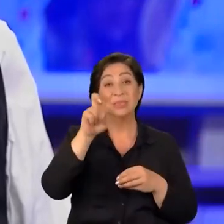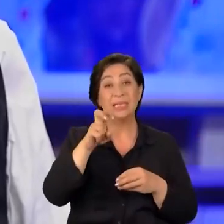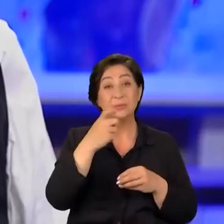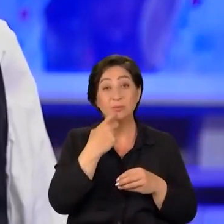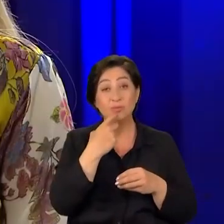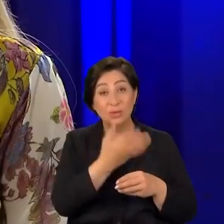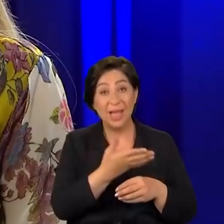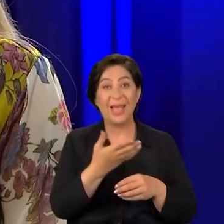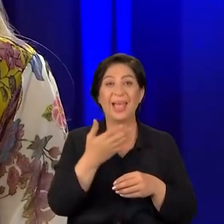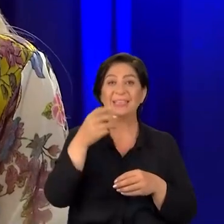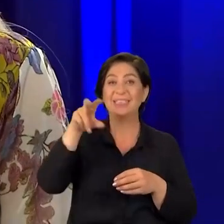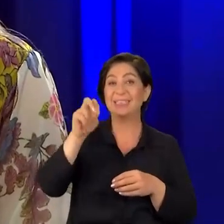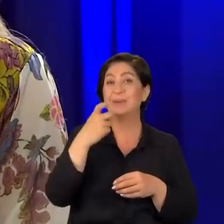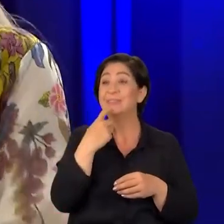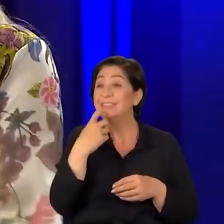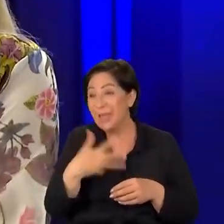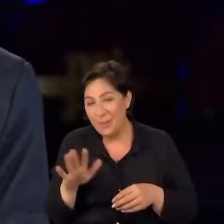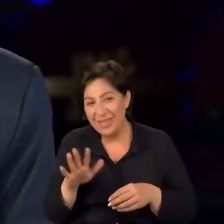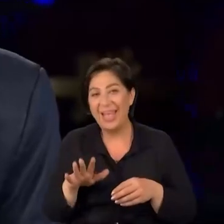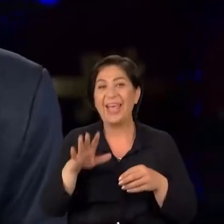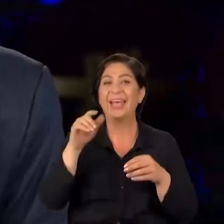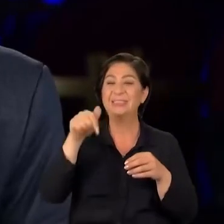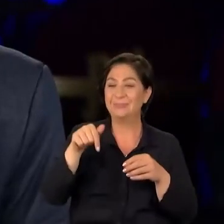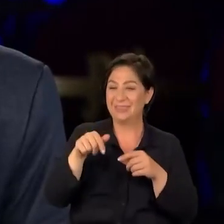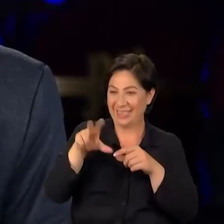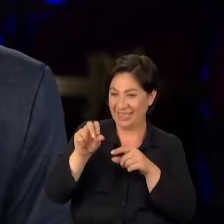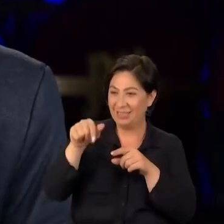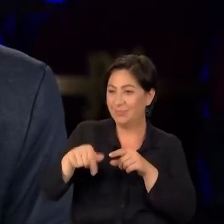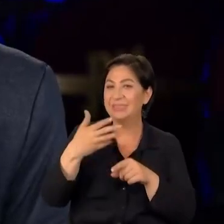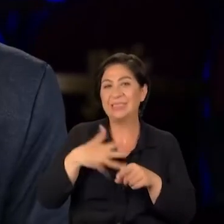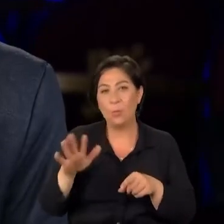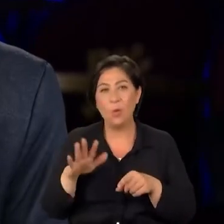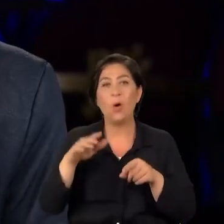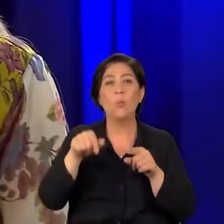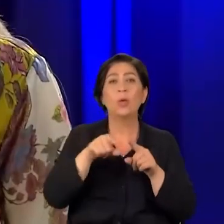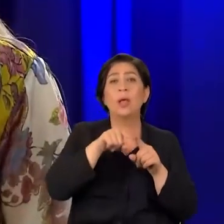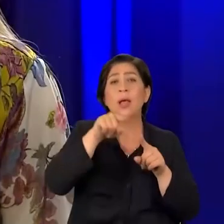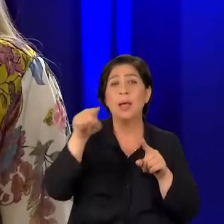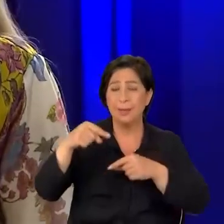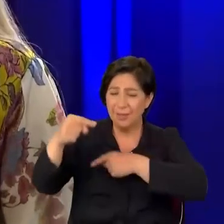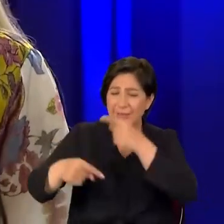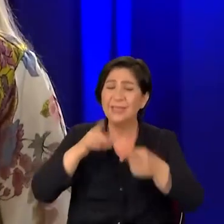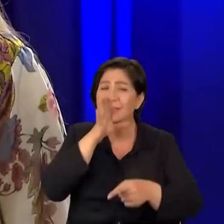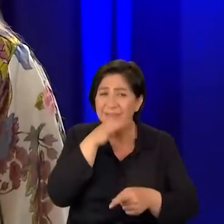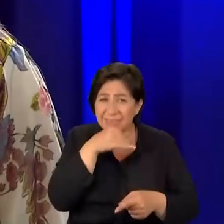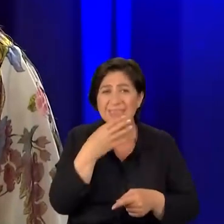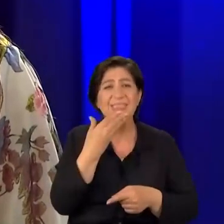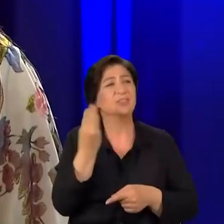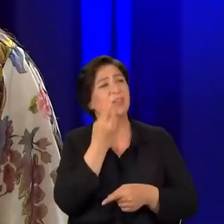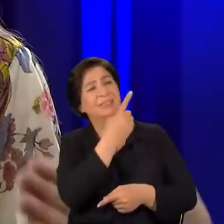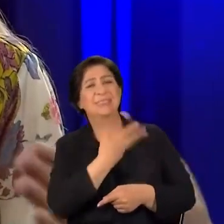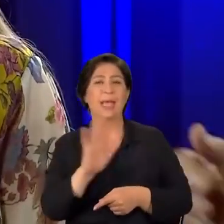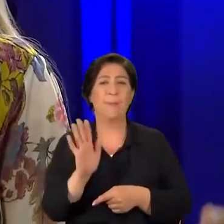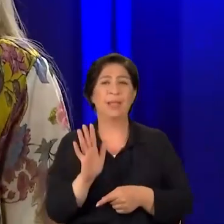kuşağı 80 kuşağını sevmedi. 80 kuşağı şimdikileri sevmiyor. Sokrates'ten bugüne kadar yaşlanan herkes gençleri